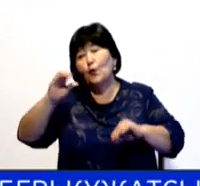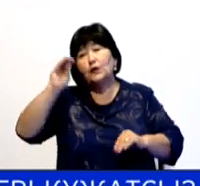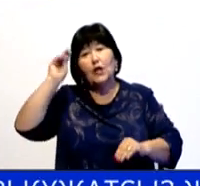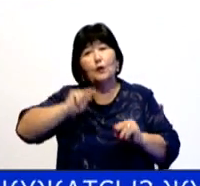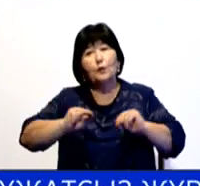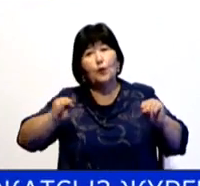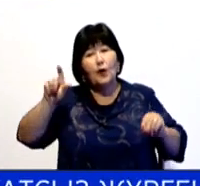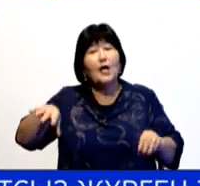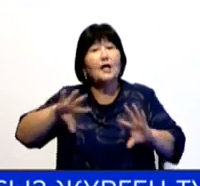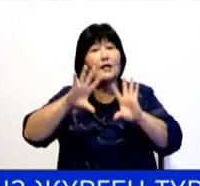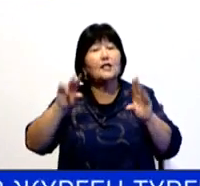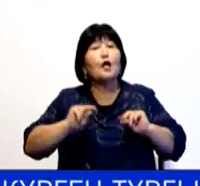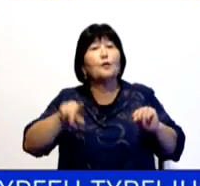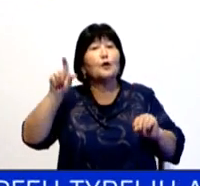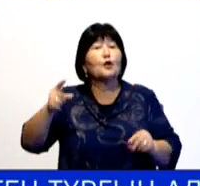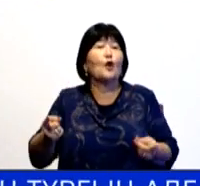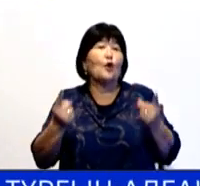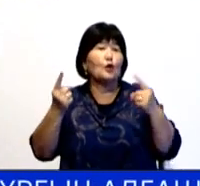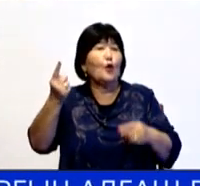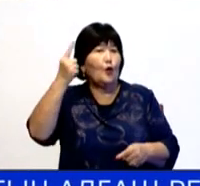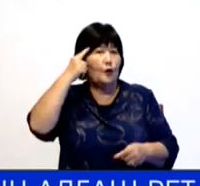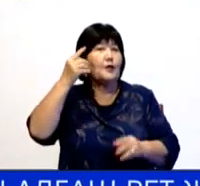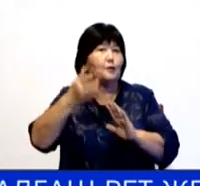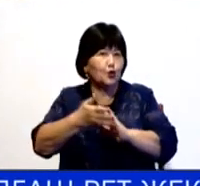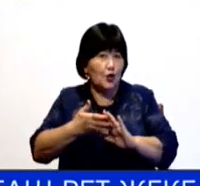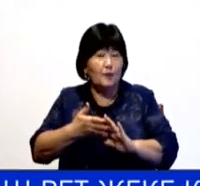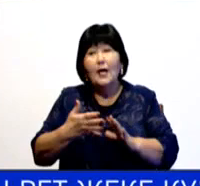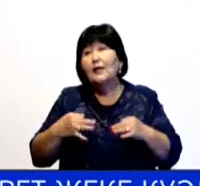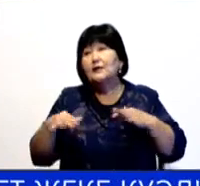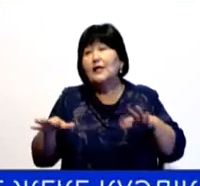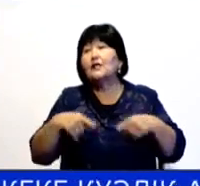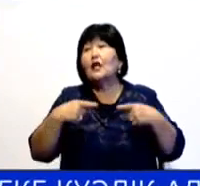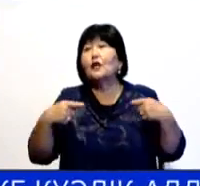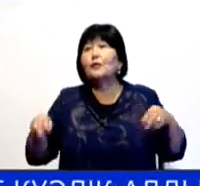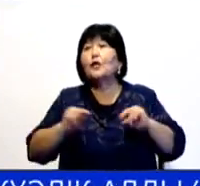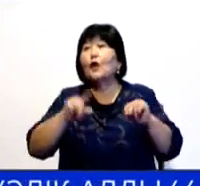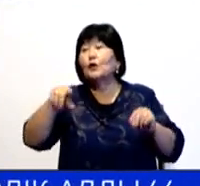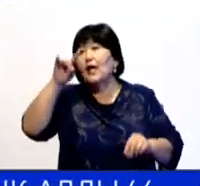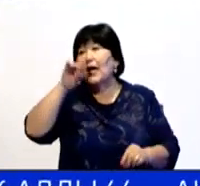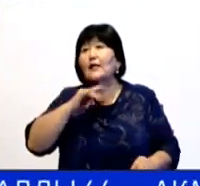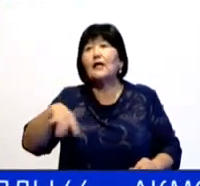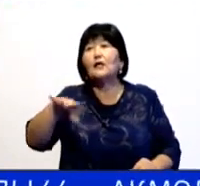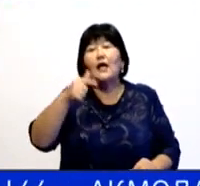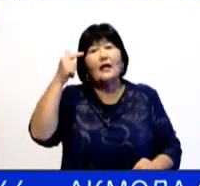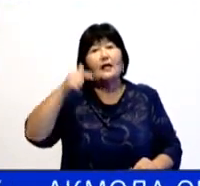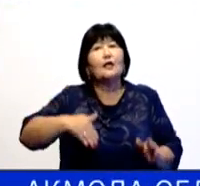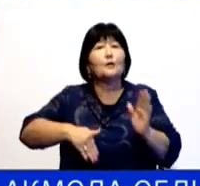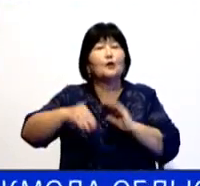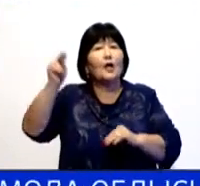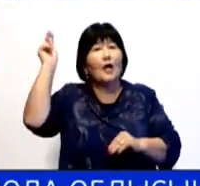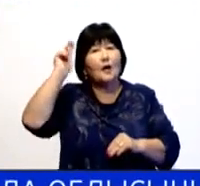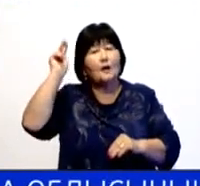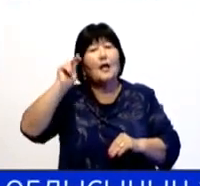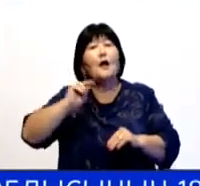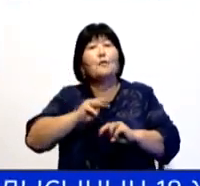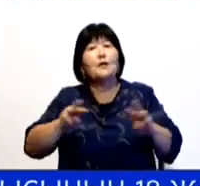болсын, жалпы ұстаз деген ұлы ұғым деп түсінемін. Сондай ақ салтанатты шарада бірқатар оқытушы Қазақстан Республикасы ғылым және жоғары білім министрлігінің